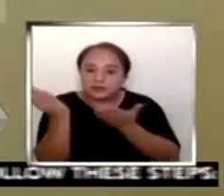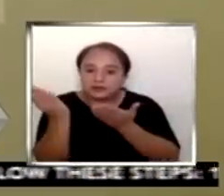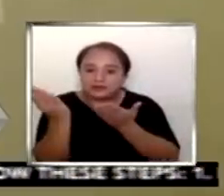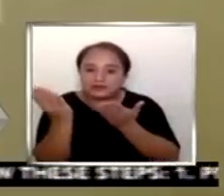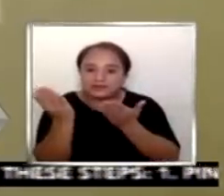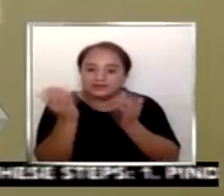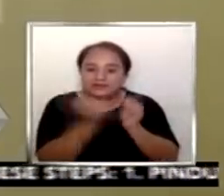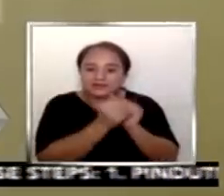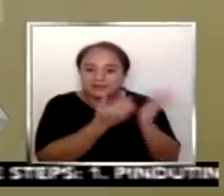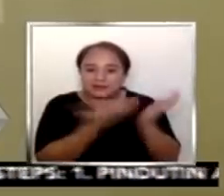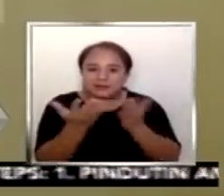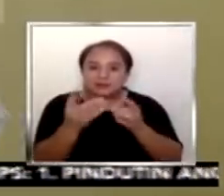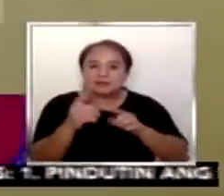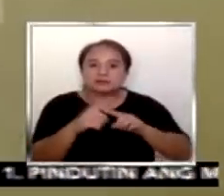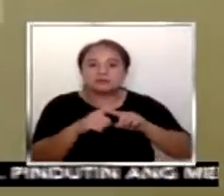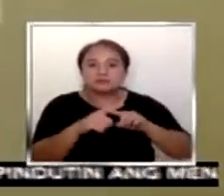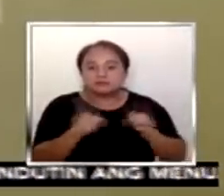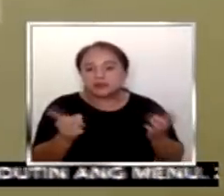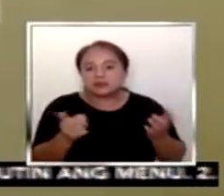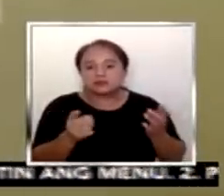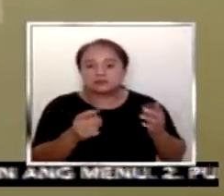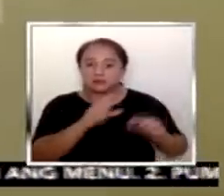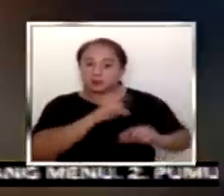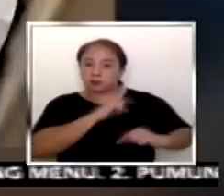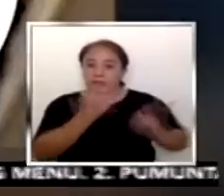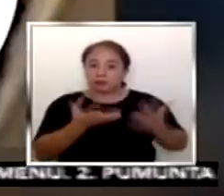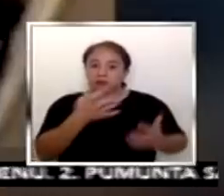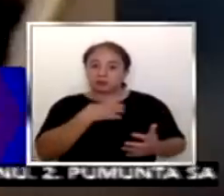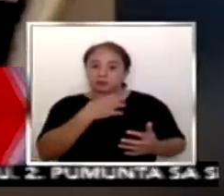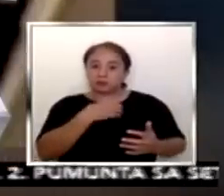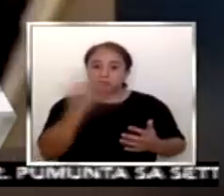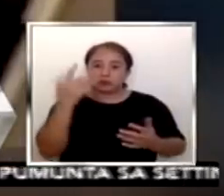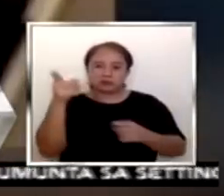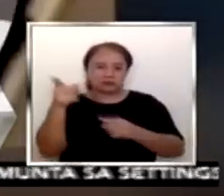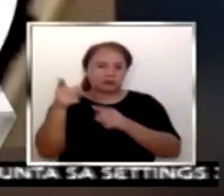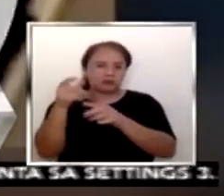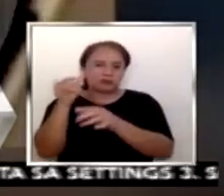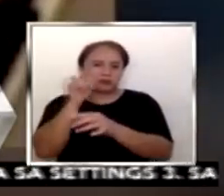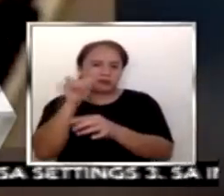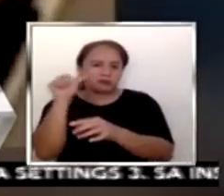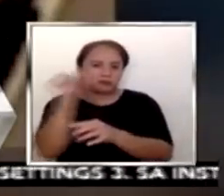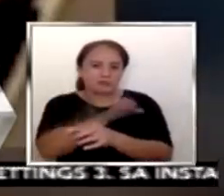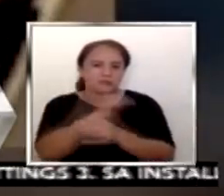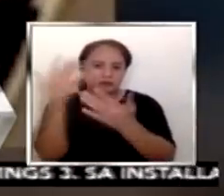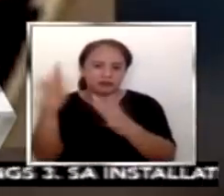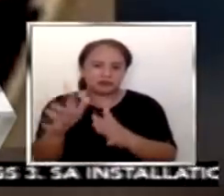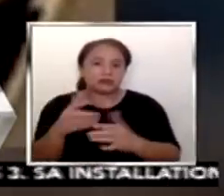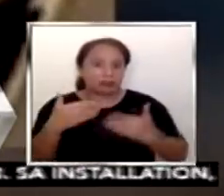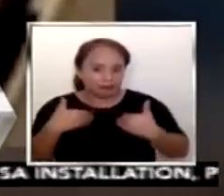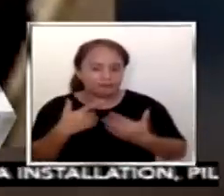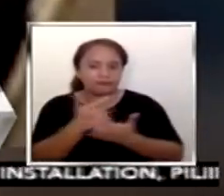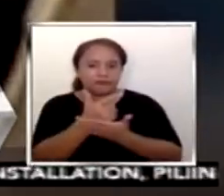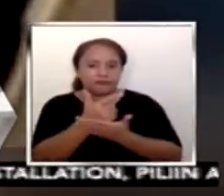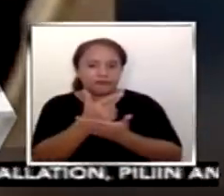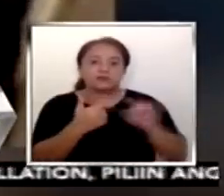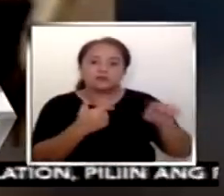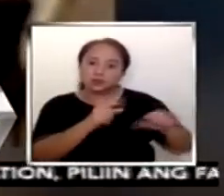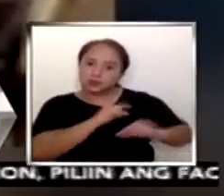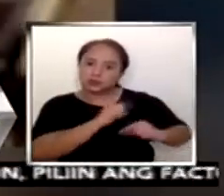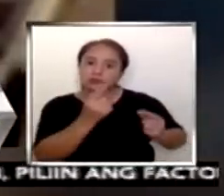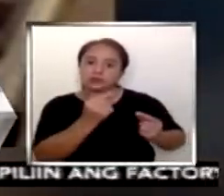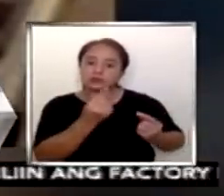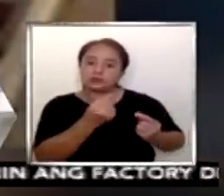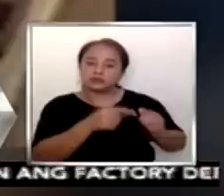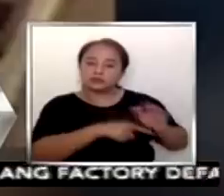Nagkaroon ng siyempre natakot siguro yung gwardya dahil nakainom na tapos may dalang baril. Kaya biglang tumakbo. Ito naman